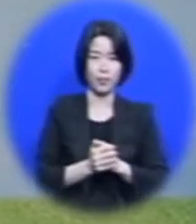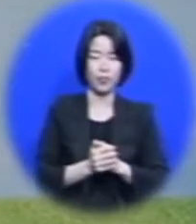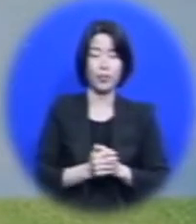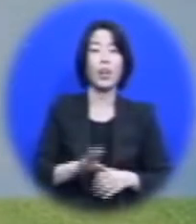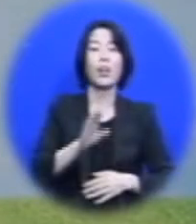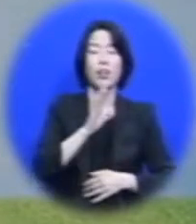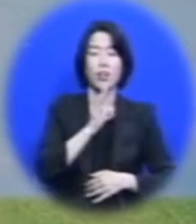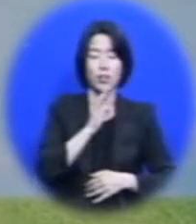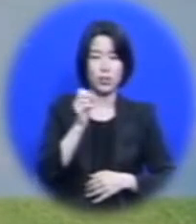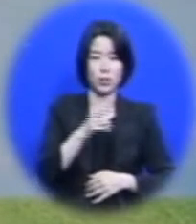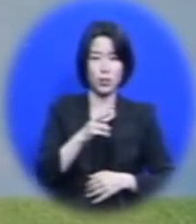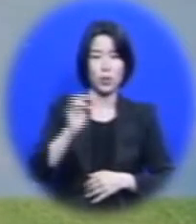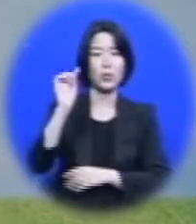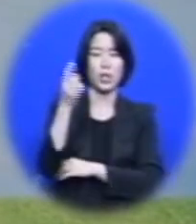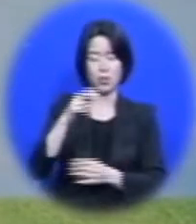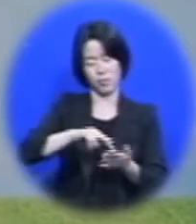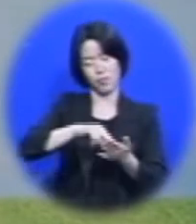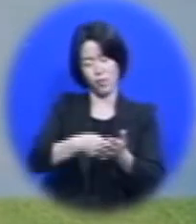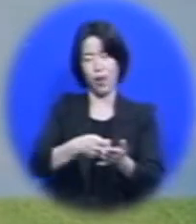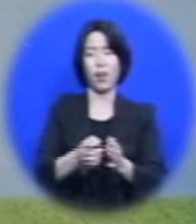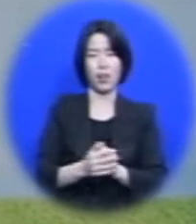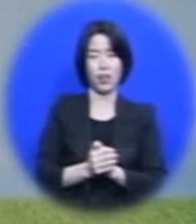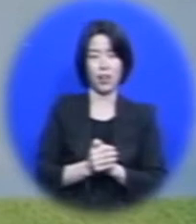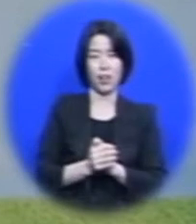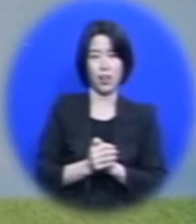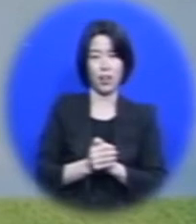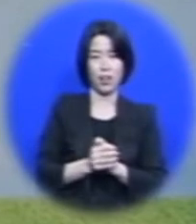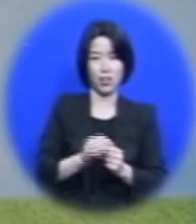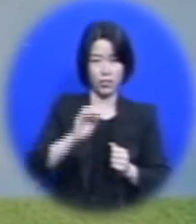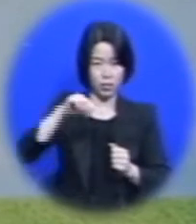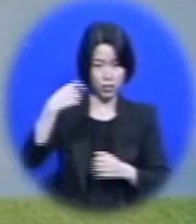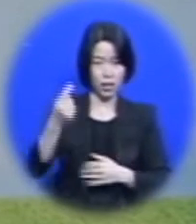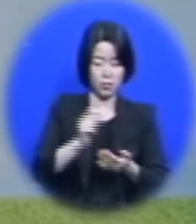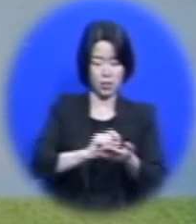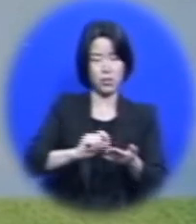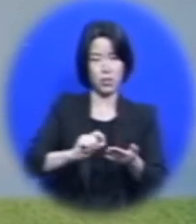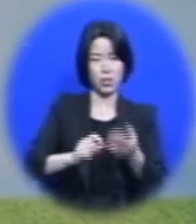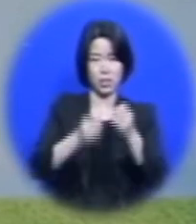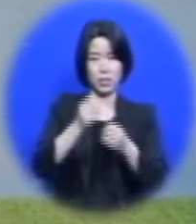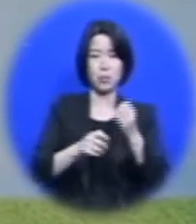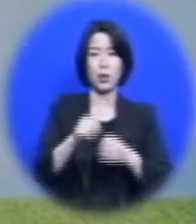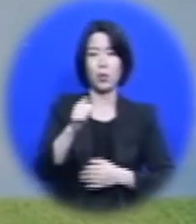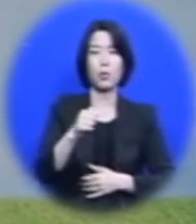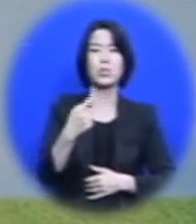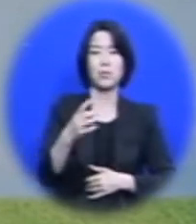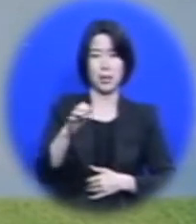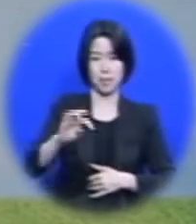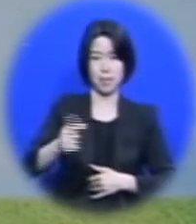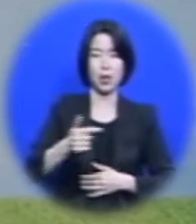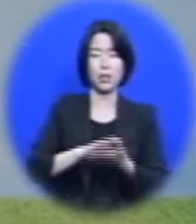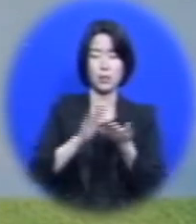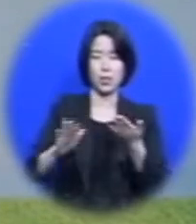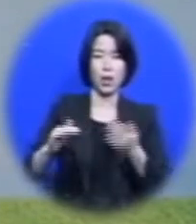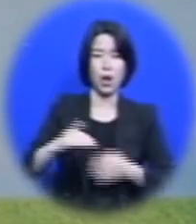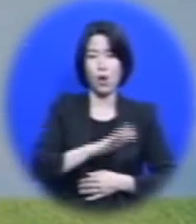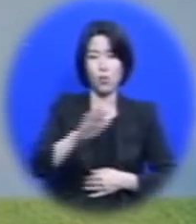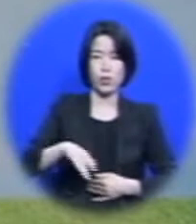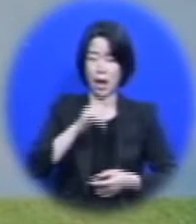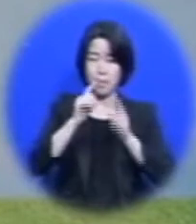그리고는 다윗이 꼬꾸라진 겁니다. 그리고 쓴 것이 시편 51편입니다. 우리가 말하기도